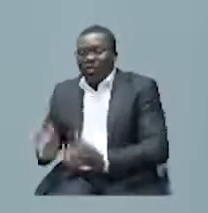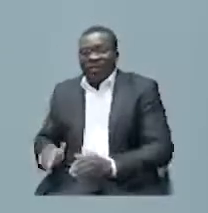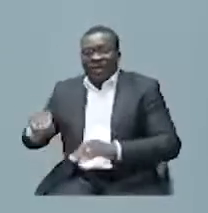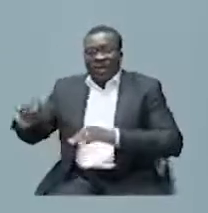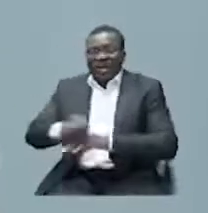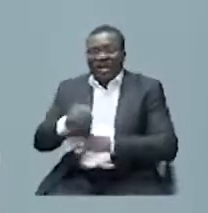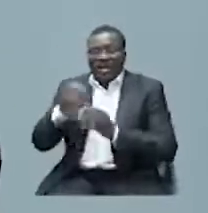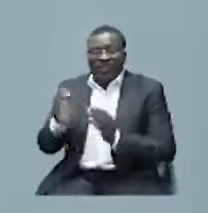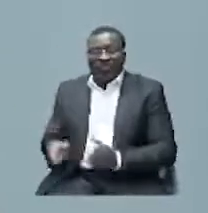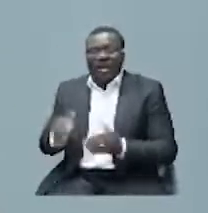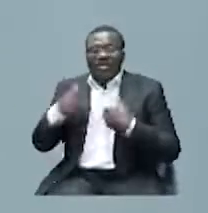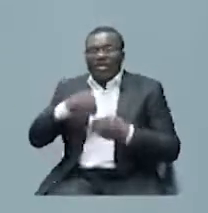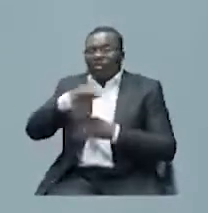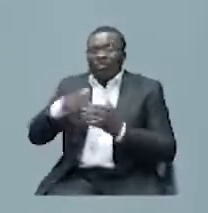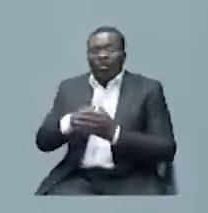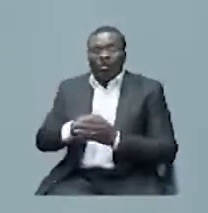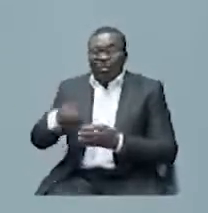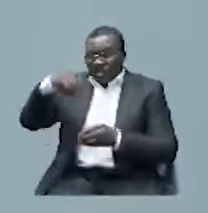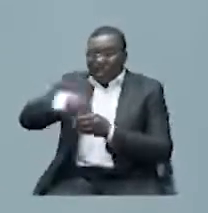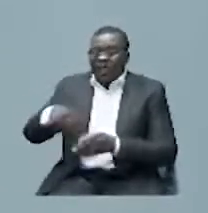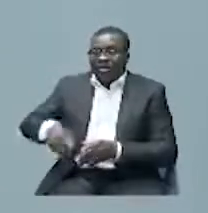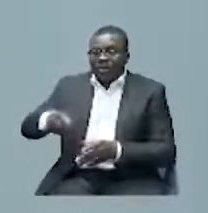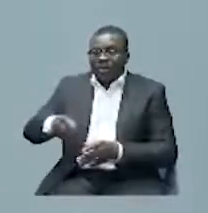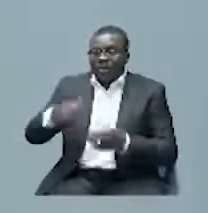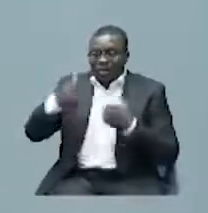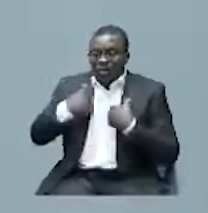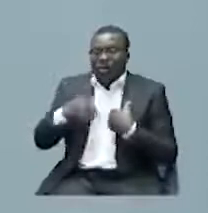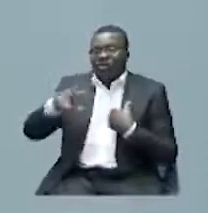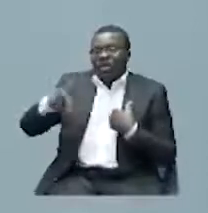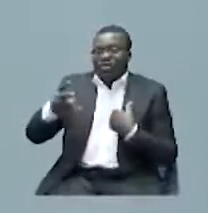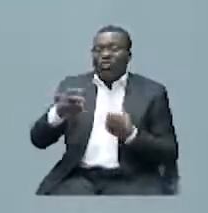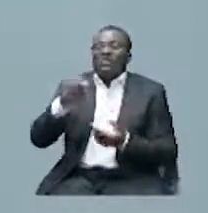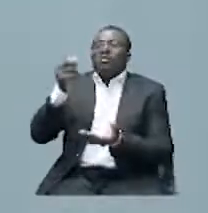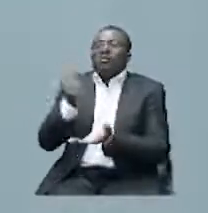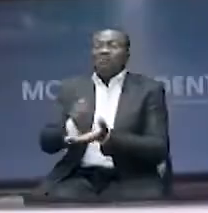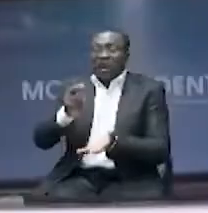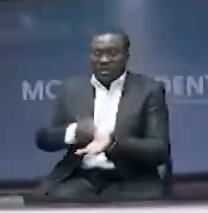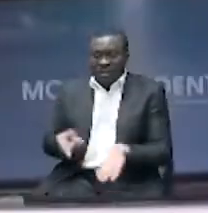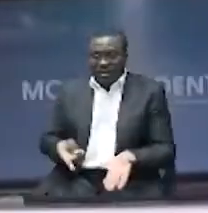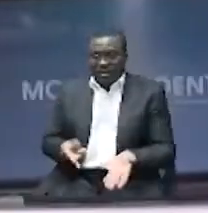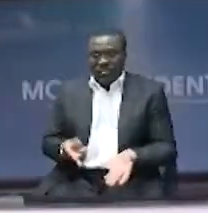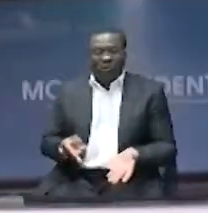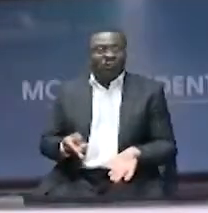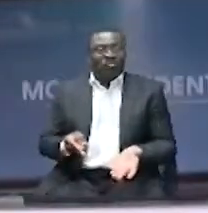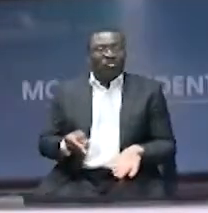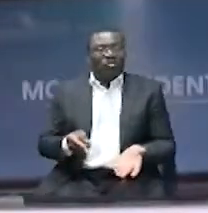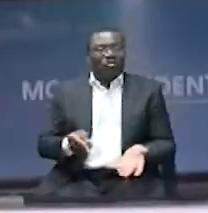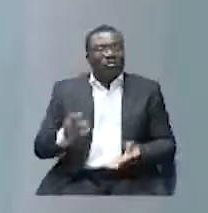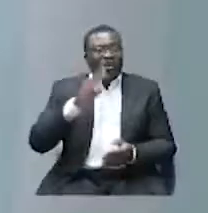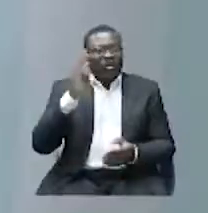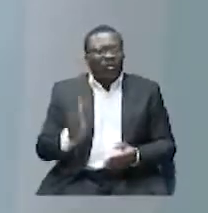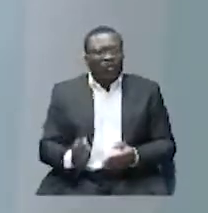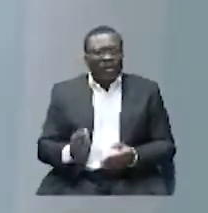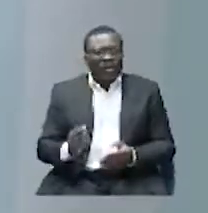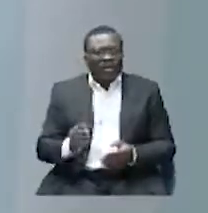entrepreneurs, d'avoir tout le monde à ses pieds pour avoir facilement un deuxième mandat. Il faut lui enlever ça. D'accord. Le Bénin ne vit pas en vase clos. Et tous, on